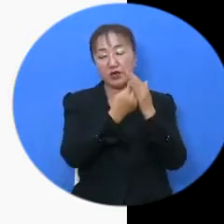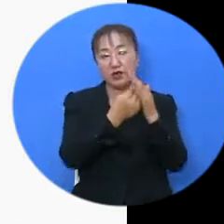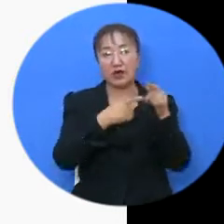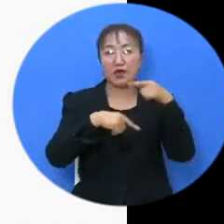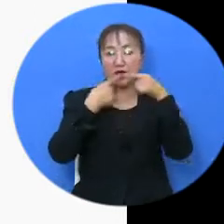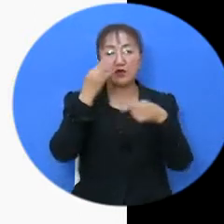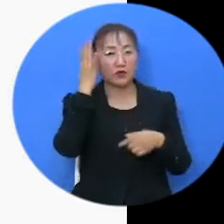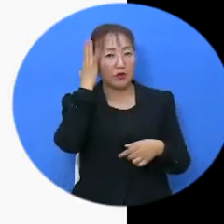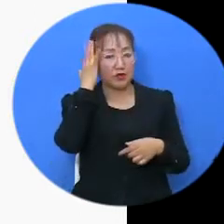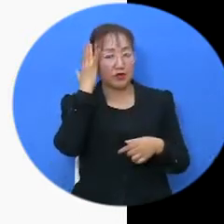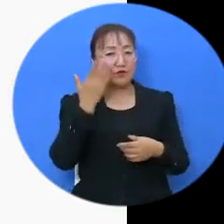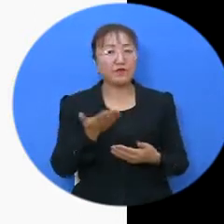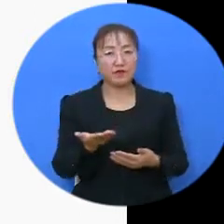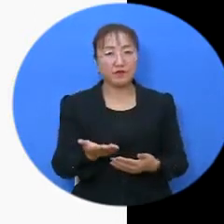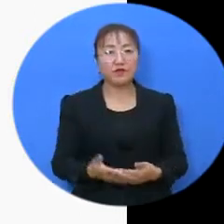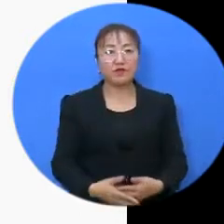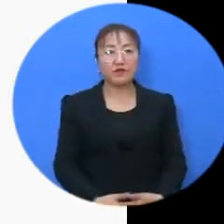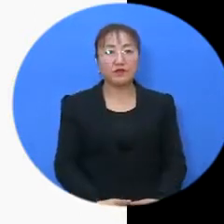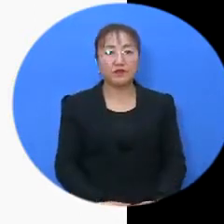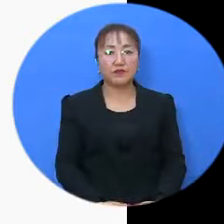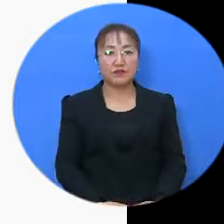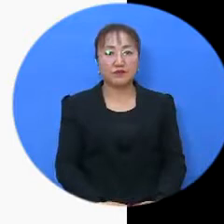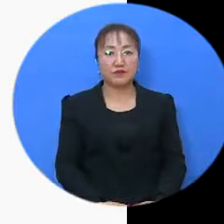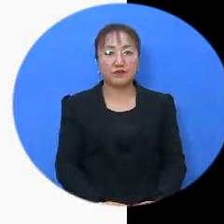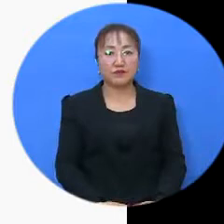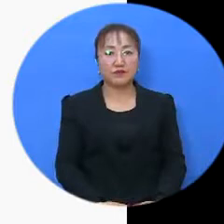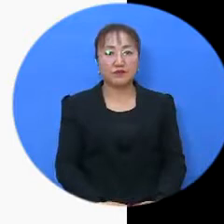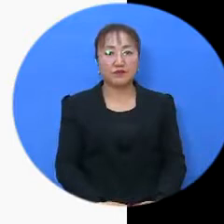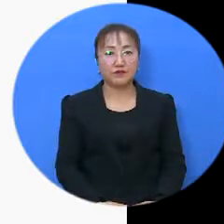ирэх зөвлөн бодож ярилцаарай хүүхдүүдээ.